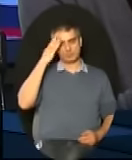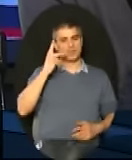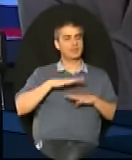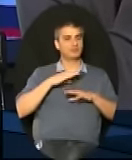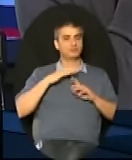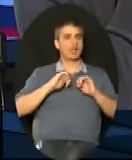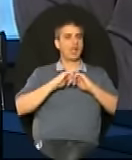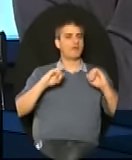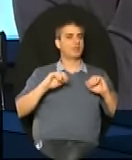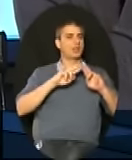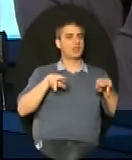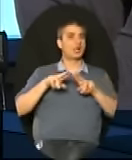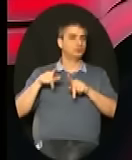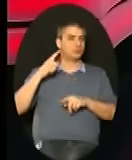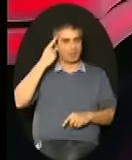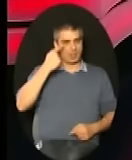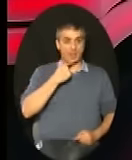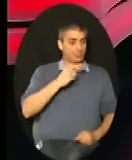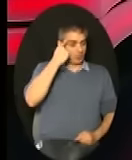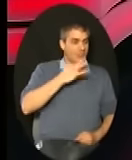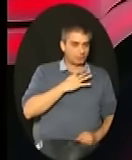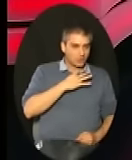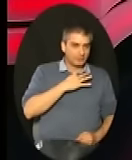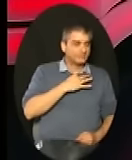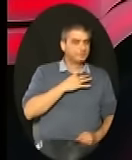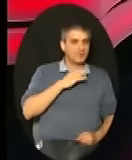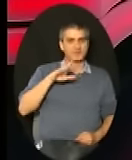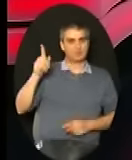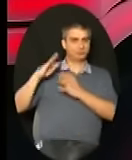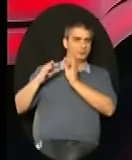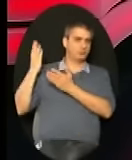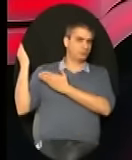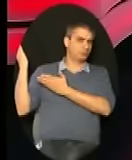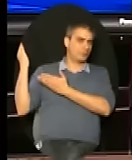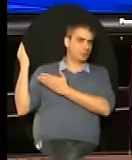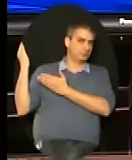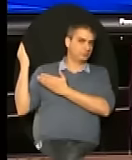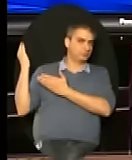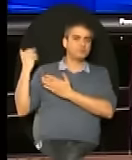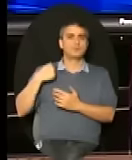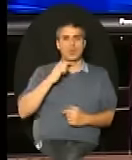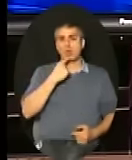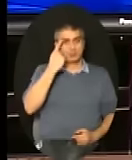להפרדת הרשויות, להבין שיש לי עמדה, אבל יש מה שנקרא גם מערכת משפטית. אני